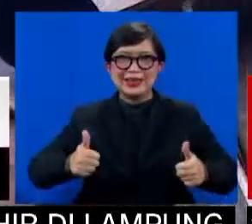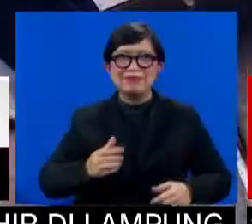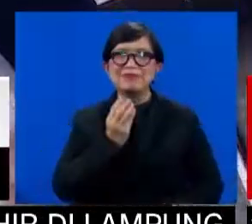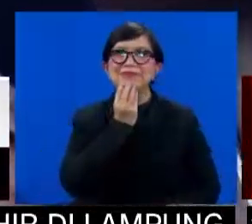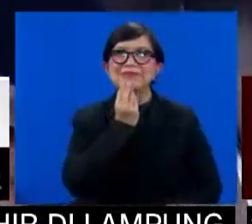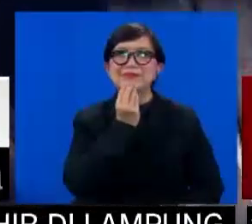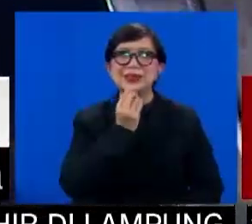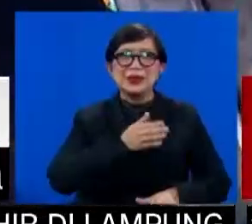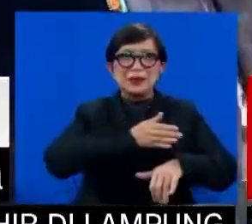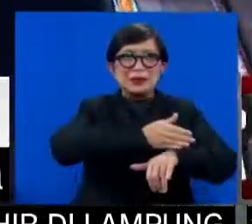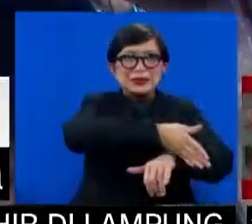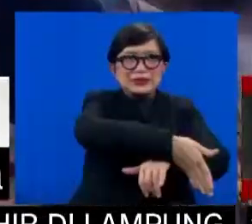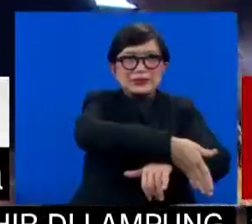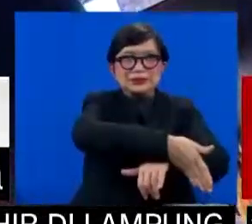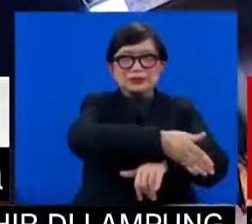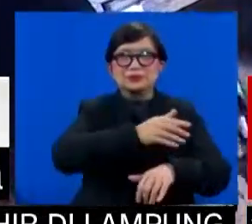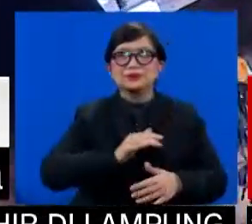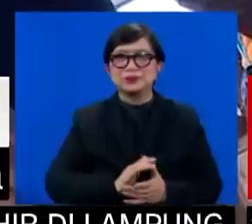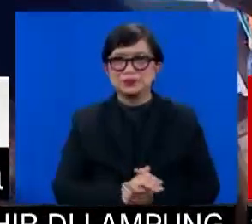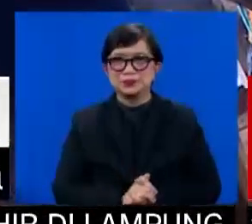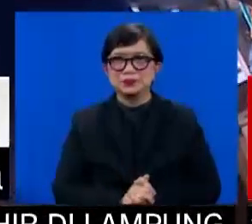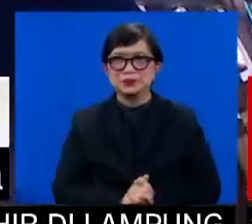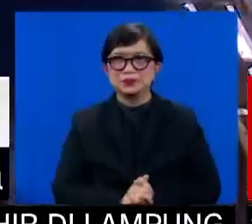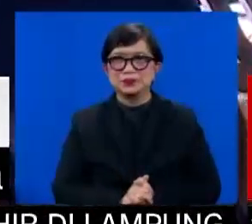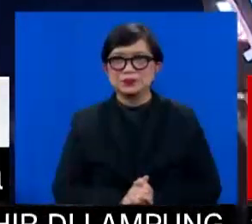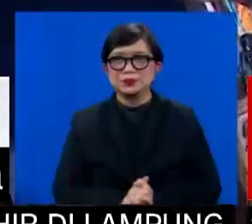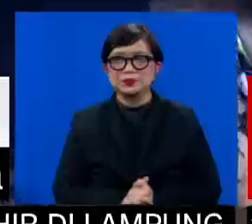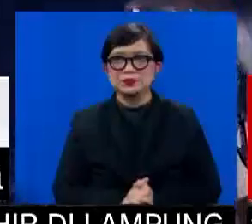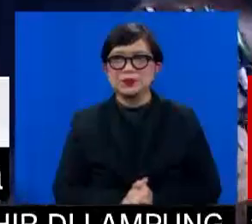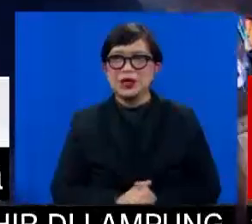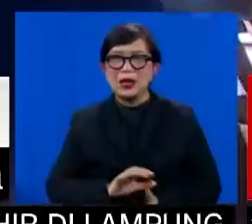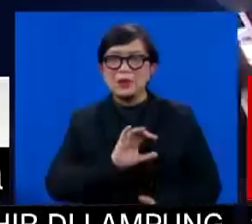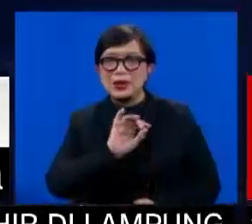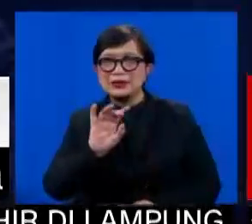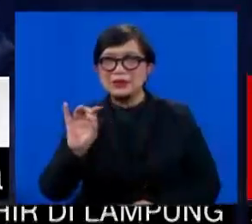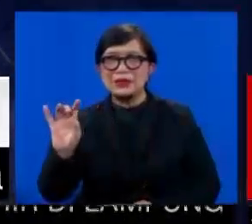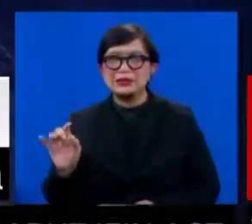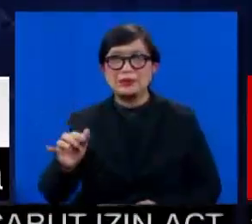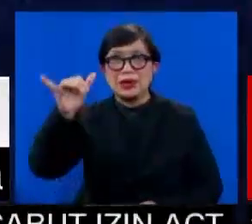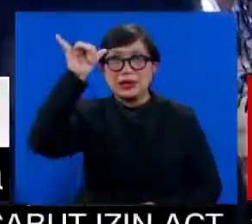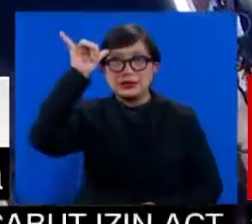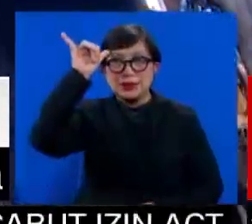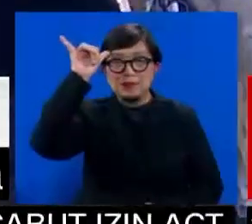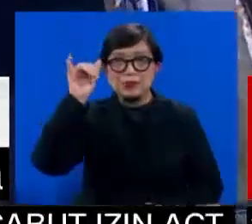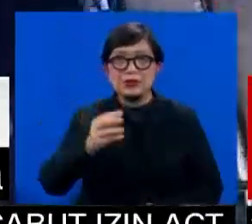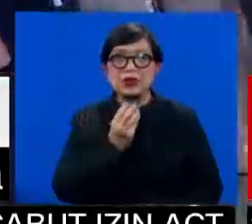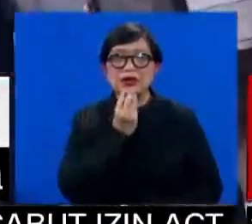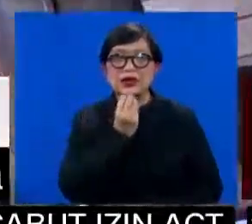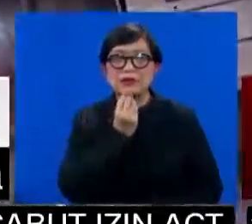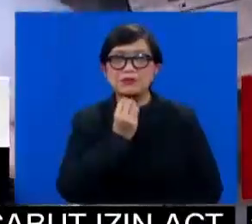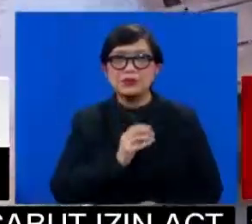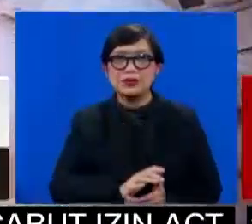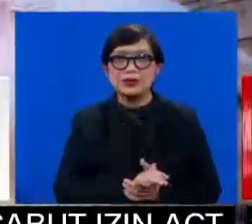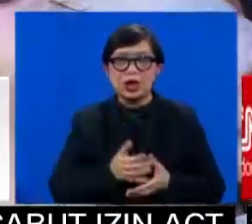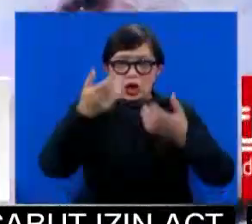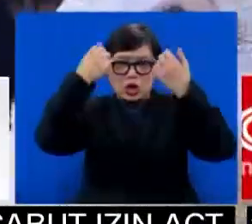di segmen Sehari Menjadi. Di tempat ini ada domba, ada sapi, dan juga ada kambing. Jadi